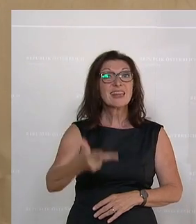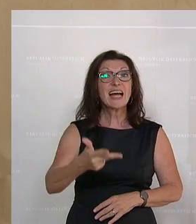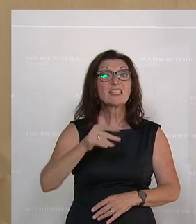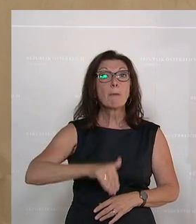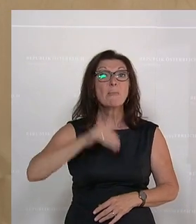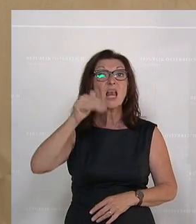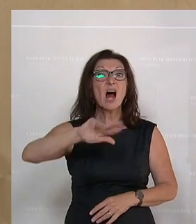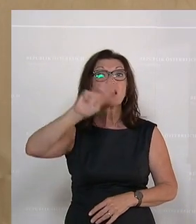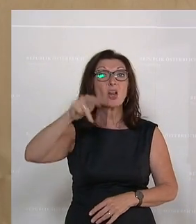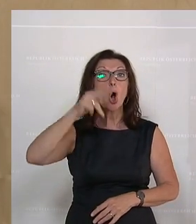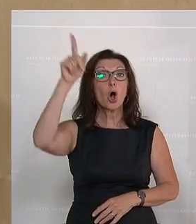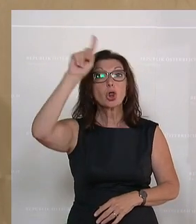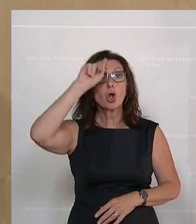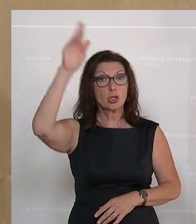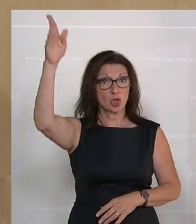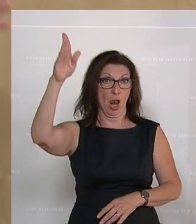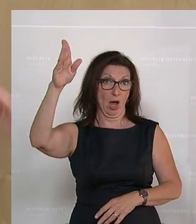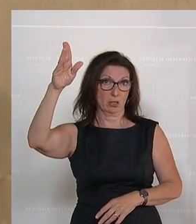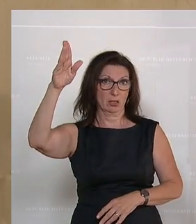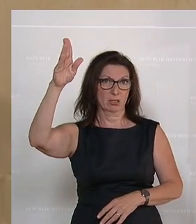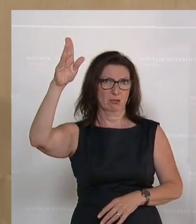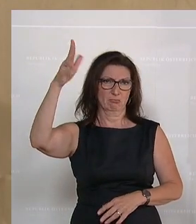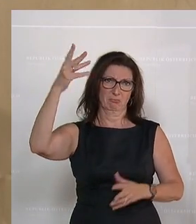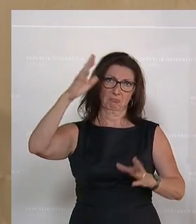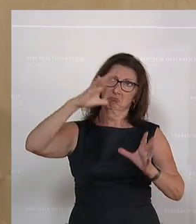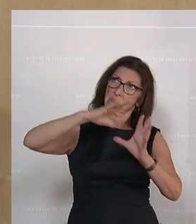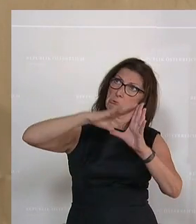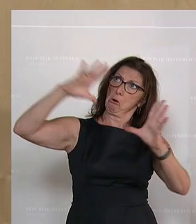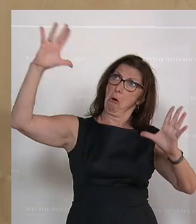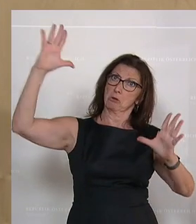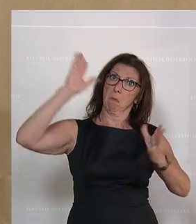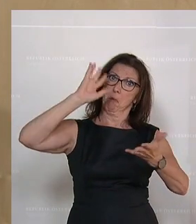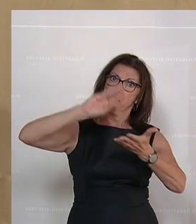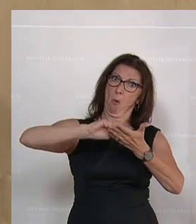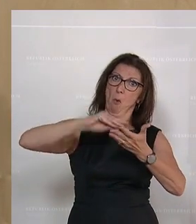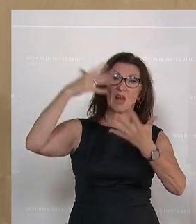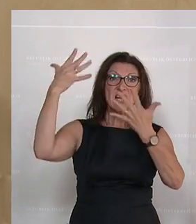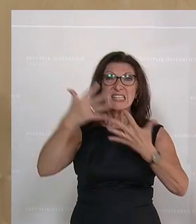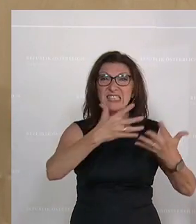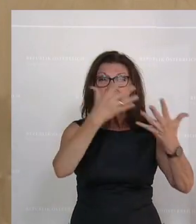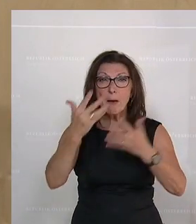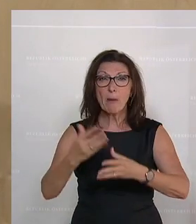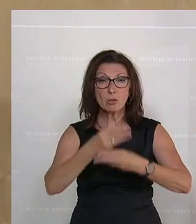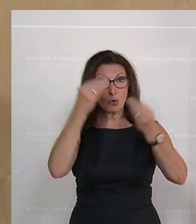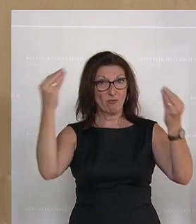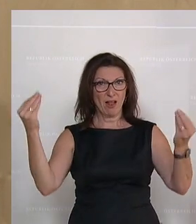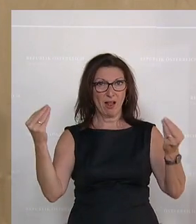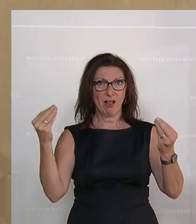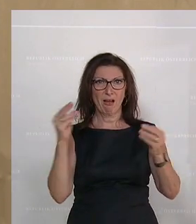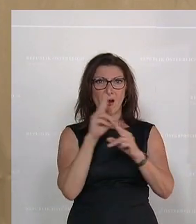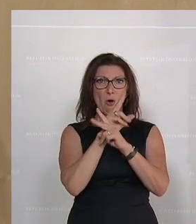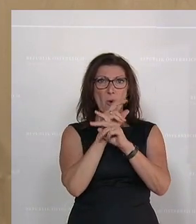geschnürt deutschland die zehnmal mehr bevölkerung haben als österreich also das heißt die kleine österreichische